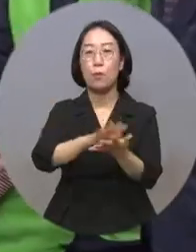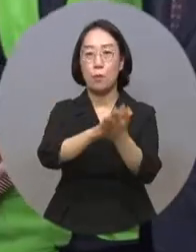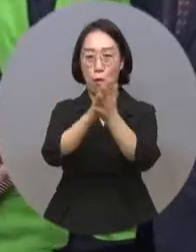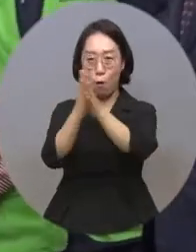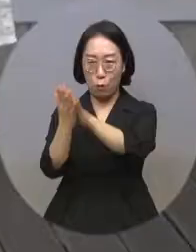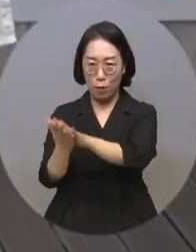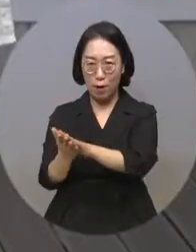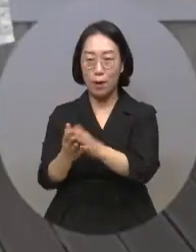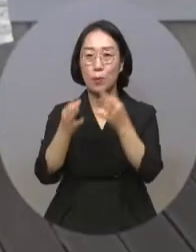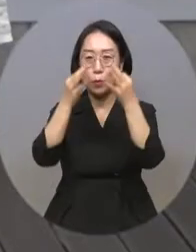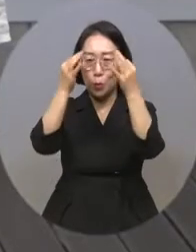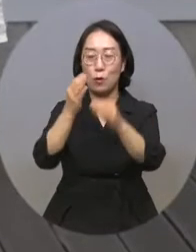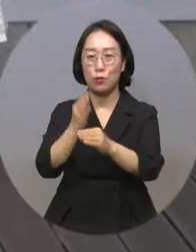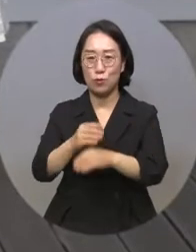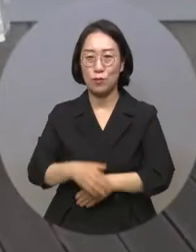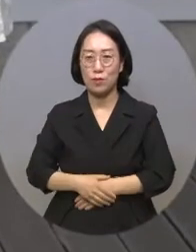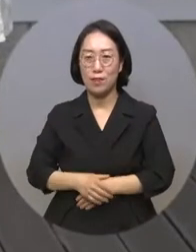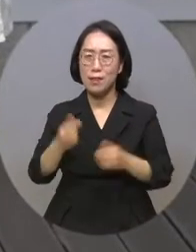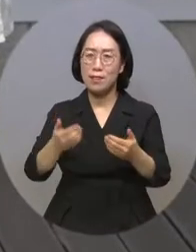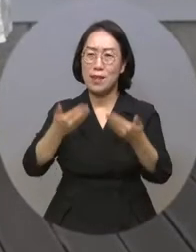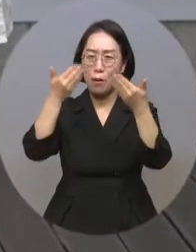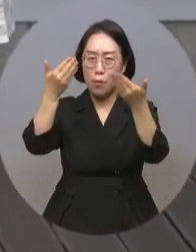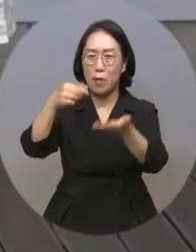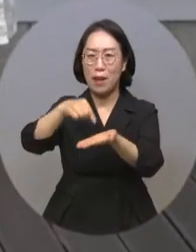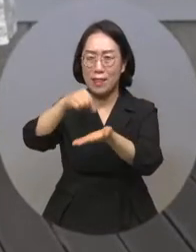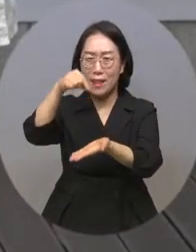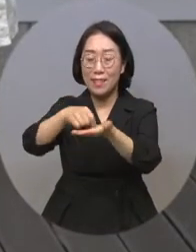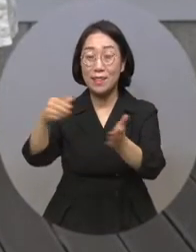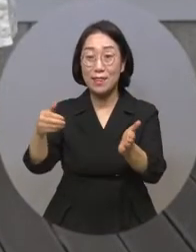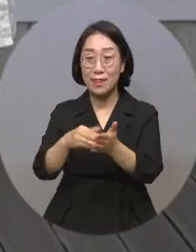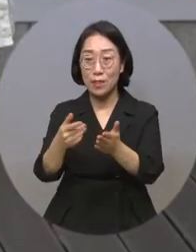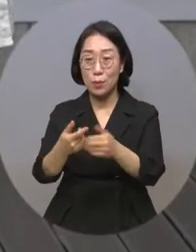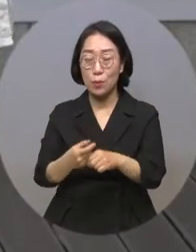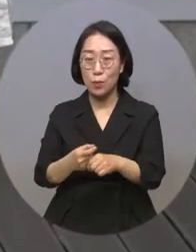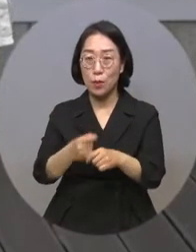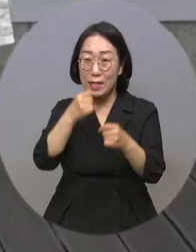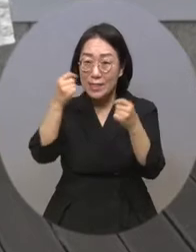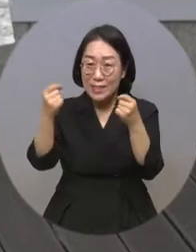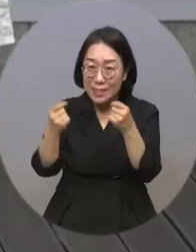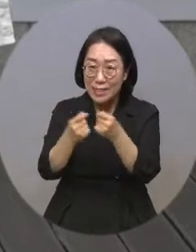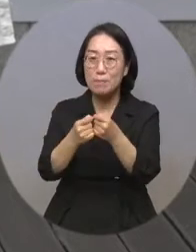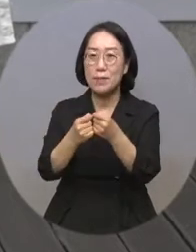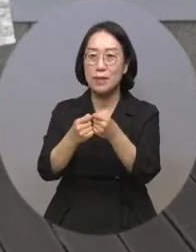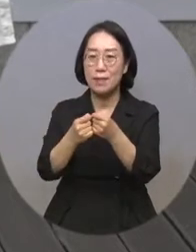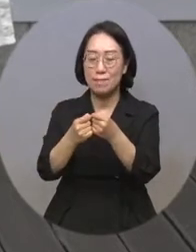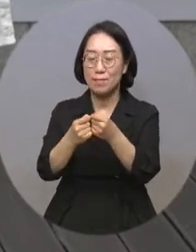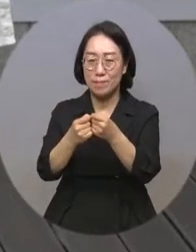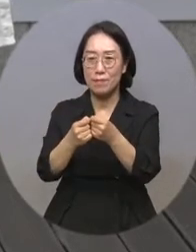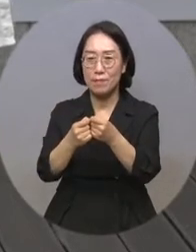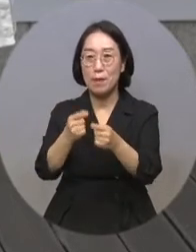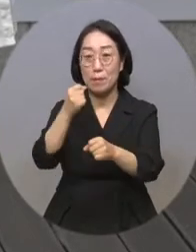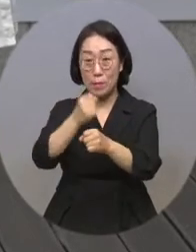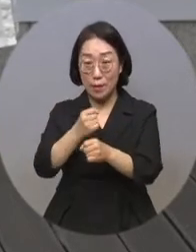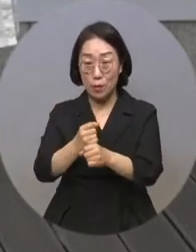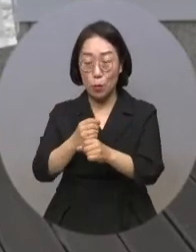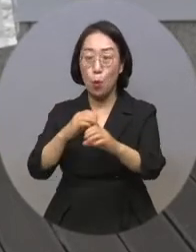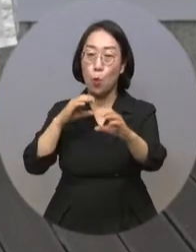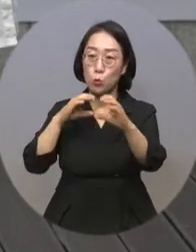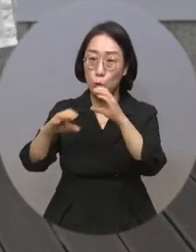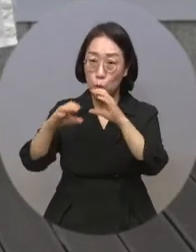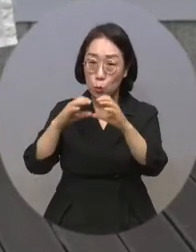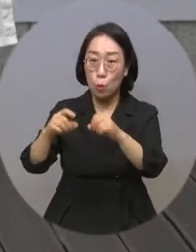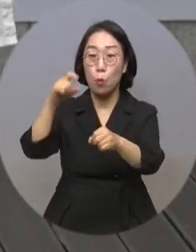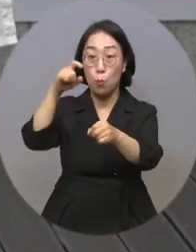있습니다. 단순한 봉사의 차원을 넘어 이웃 간의 단절된 벽을 허물고 소통하는 문화를